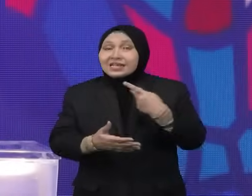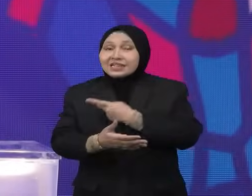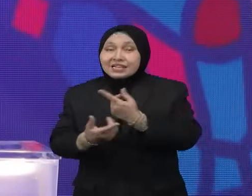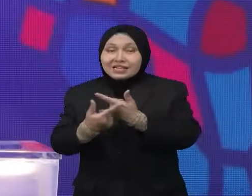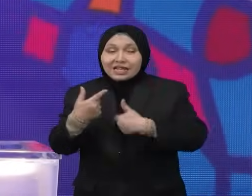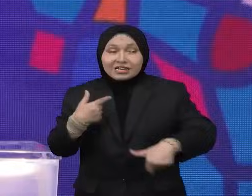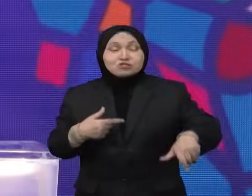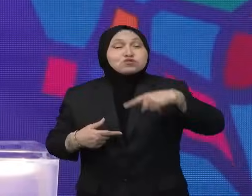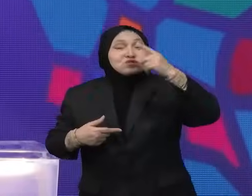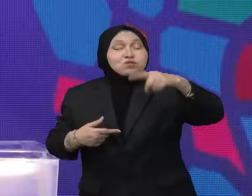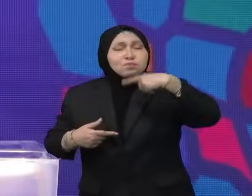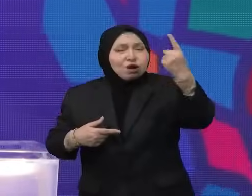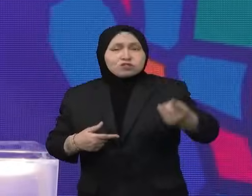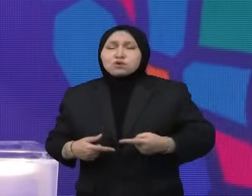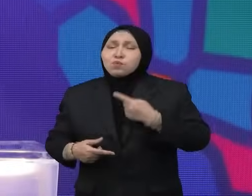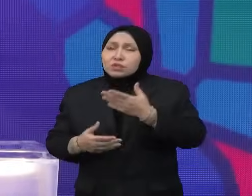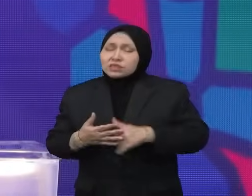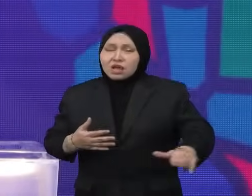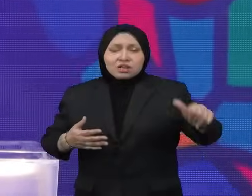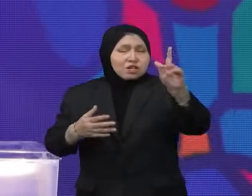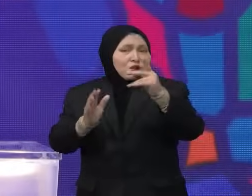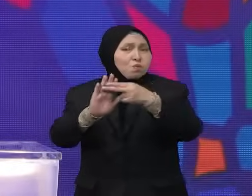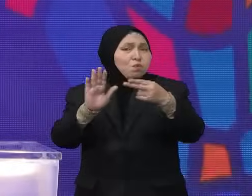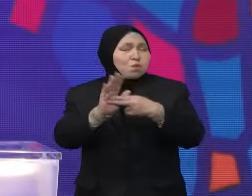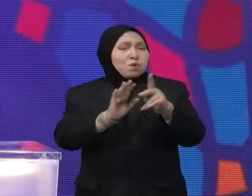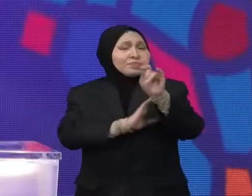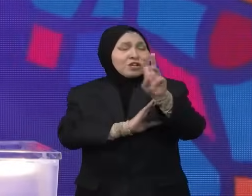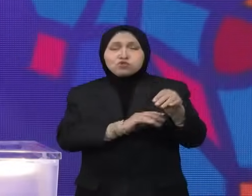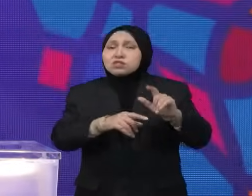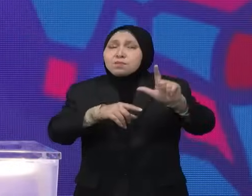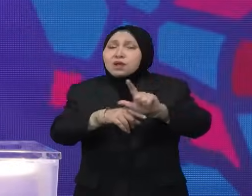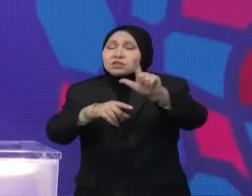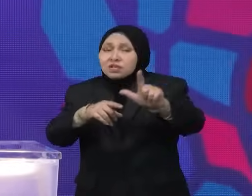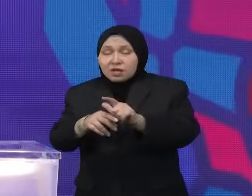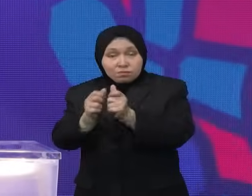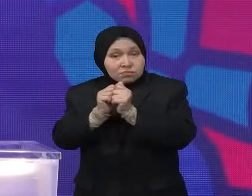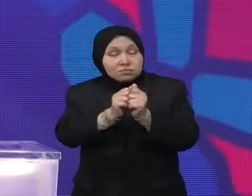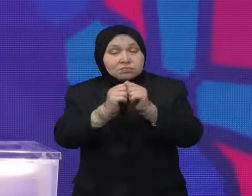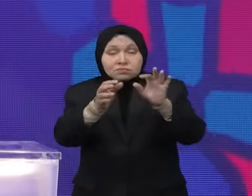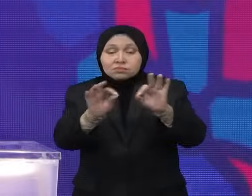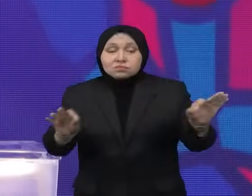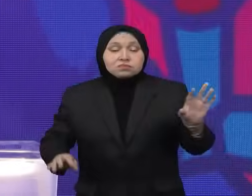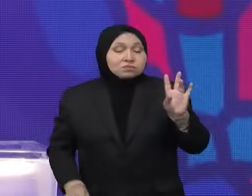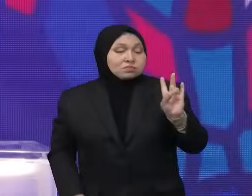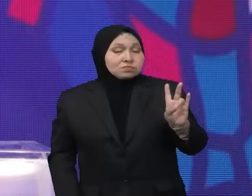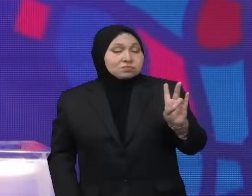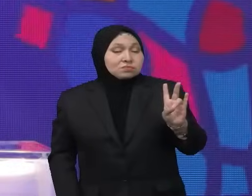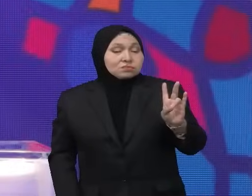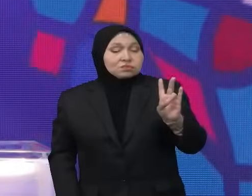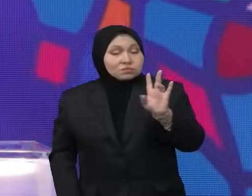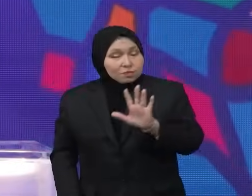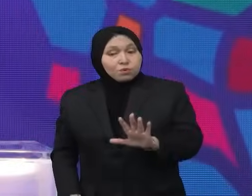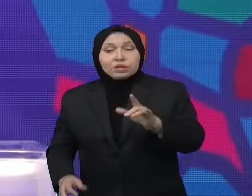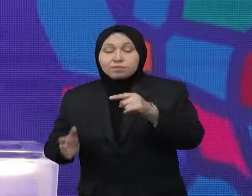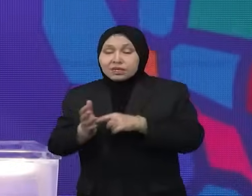sudut sebutan, dari sudut hukum-hukum hakam tajwid untuk kita praktikkan sama-sama pada ayat yang ke-75